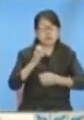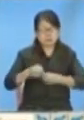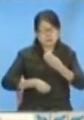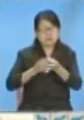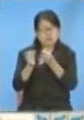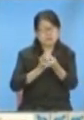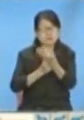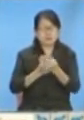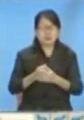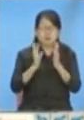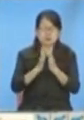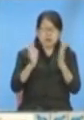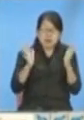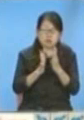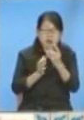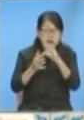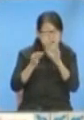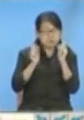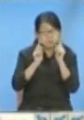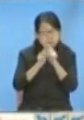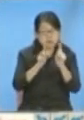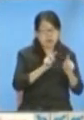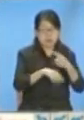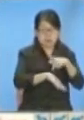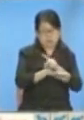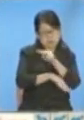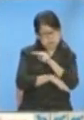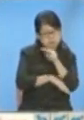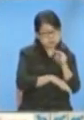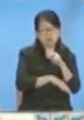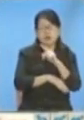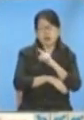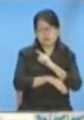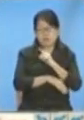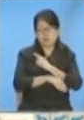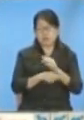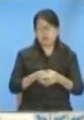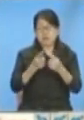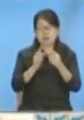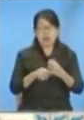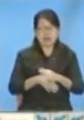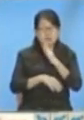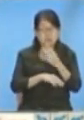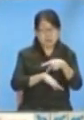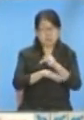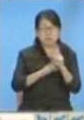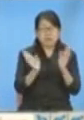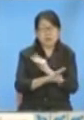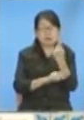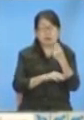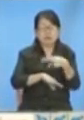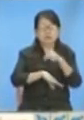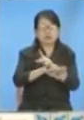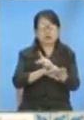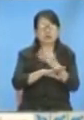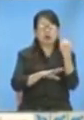ส่วนจะได้พูดกี่คนประเด็นซ้ำกันหรือไม่ก็อยู่ที่ประธานนะครับแต่ว่าเมื่อท่านประธานขึ้นมาท่